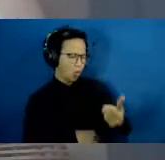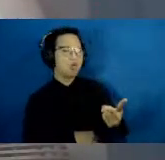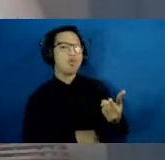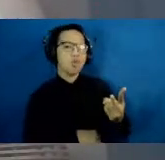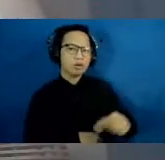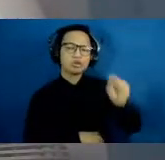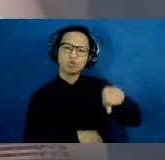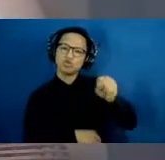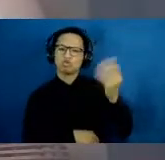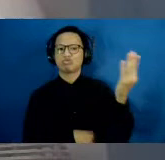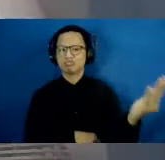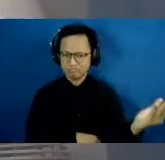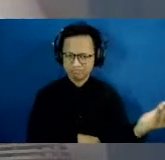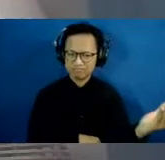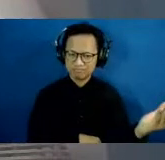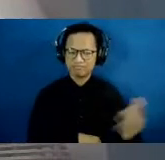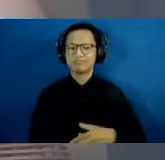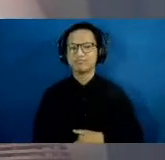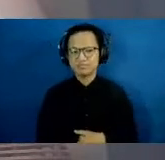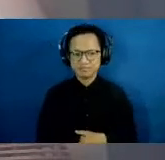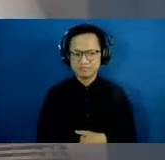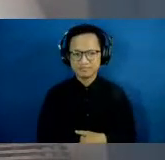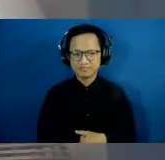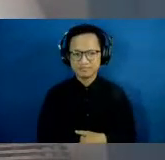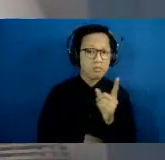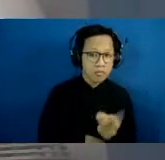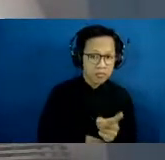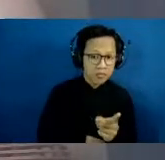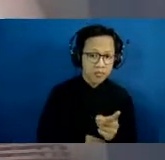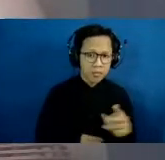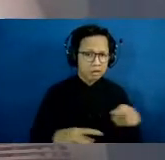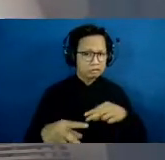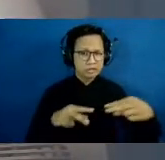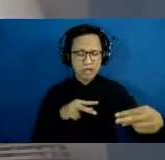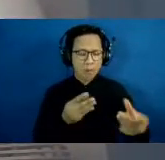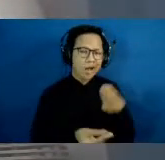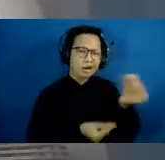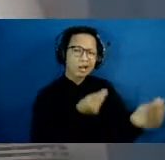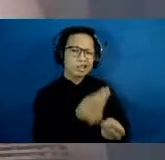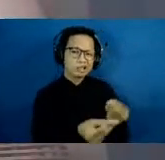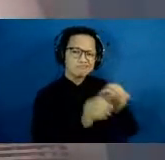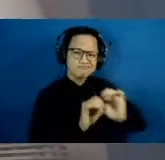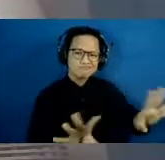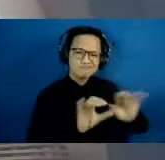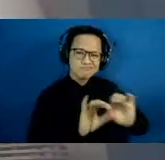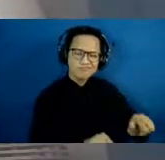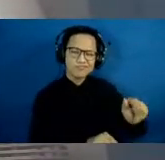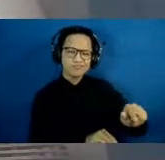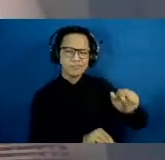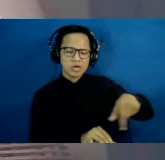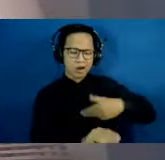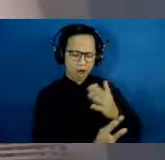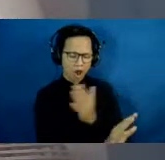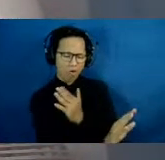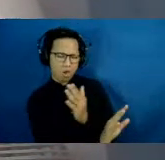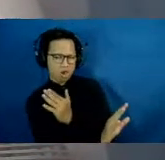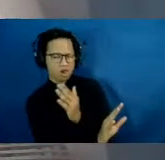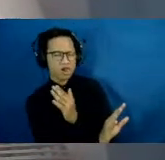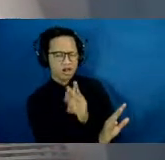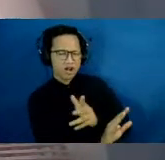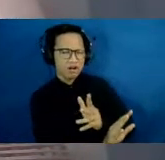saya. Karena memang di sisi marketing sekarang itu kita dari awal tuh udah harus ada yang